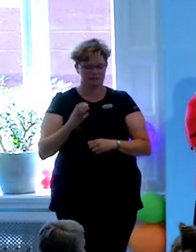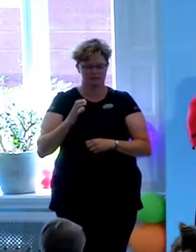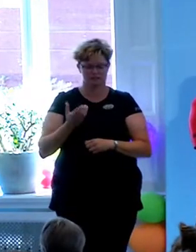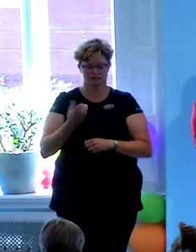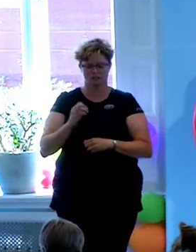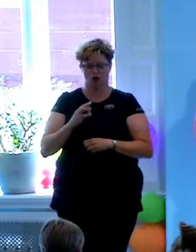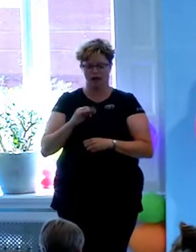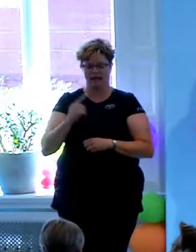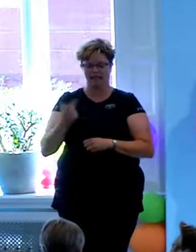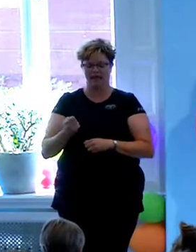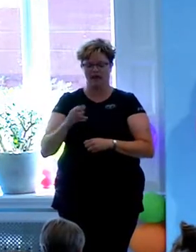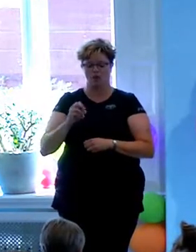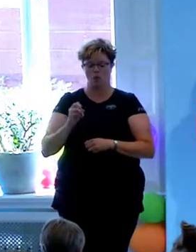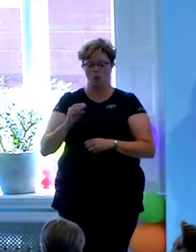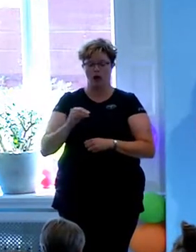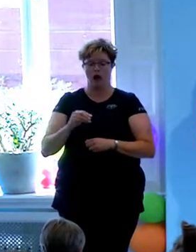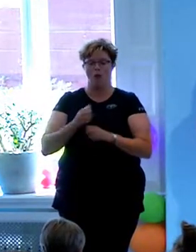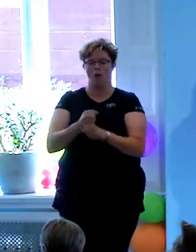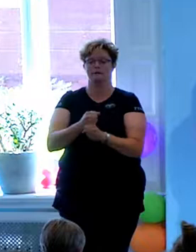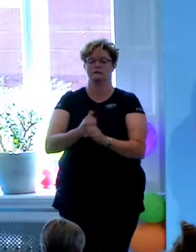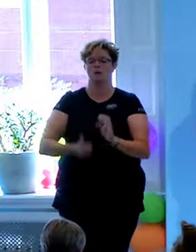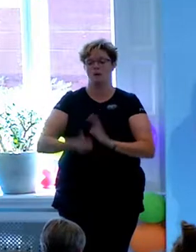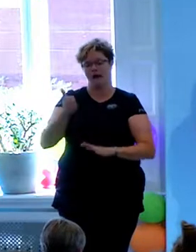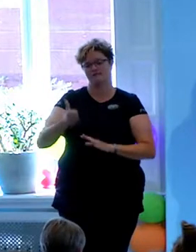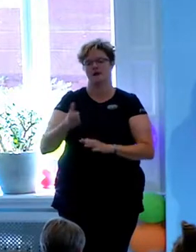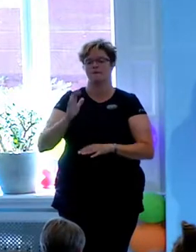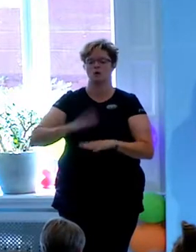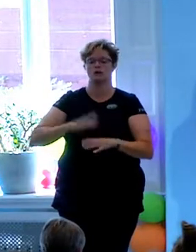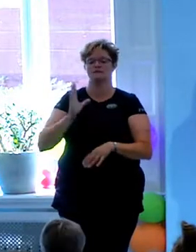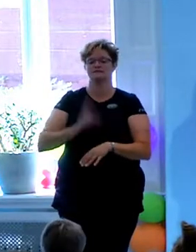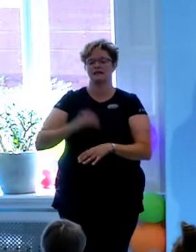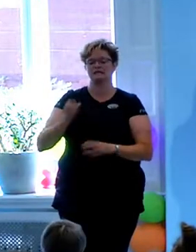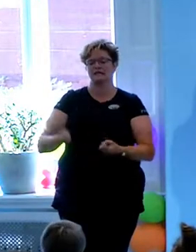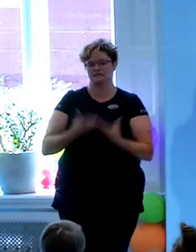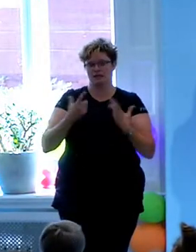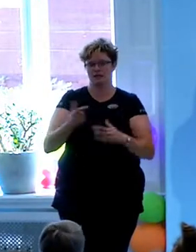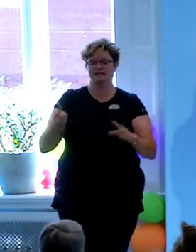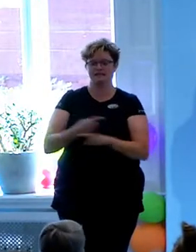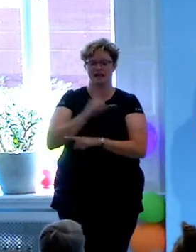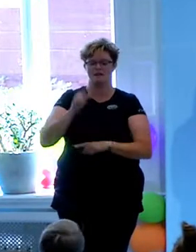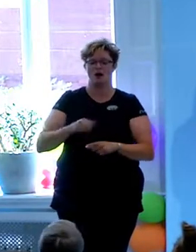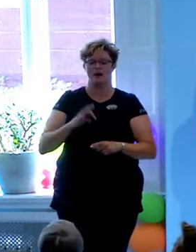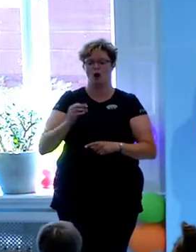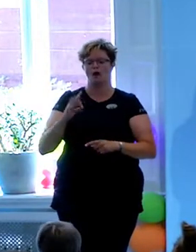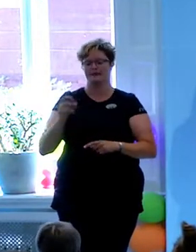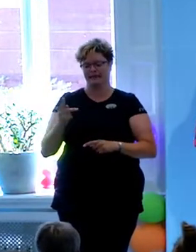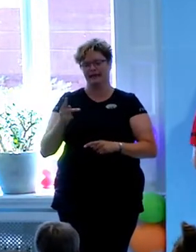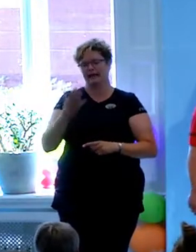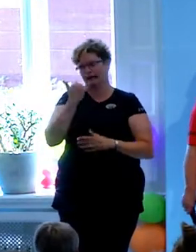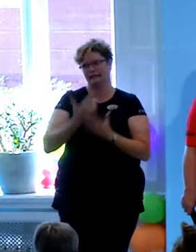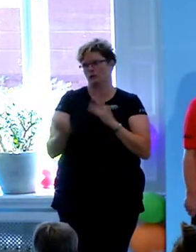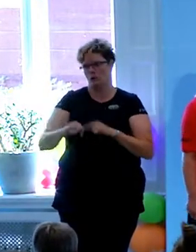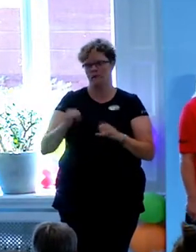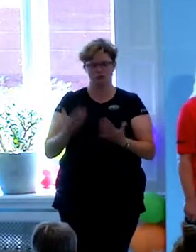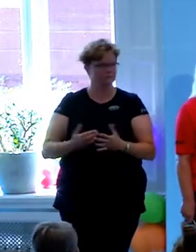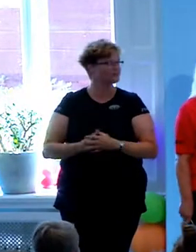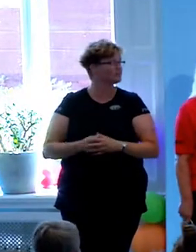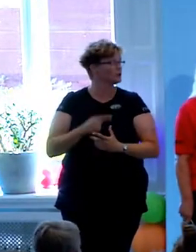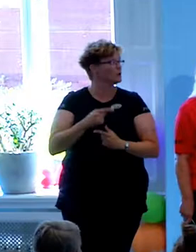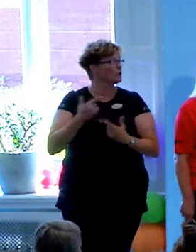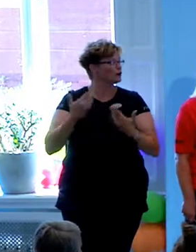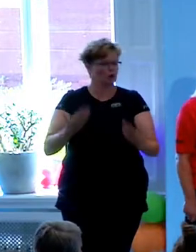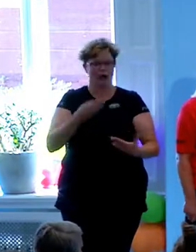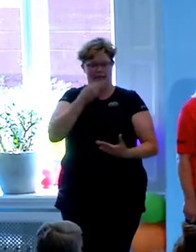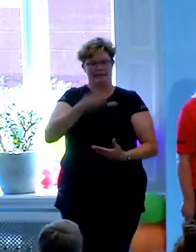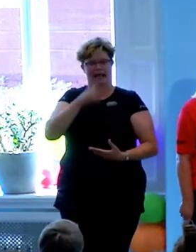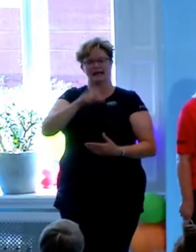Roa som är hållbarhetschef på statligt ägda Svenska Spel. Och du ersätter Patrik Hofbauer som inte kunde komma idag. Ja, du är liksom dagens